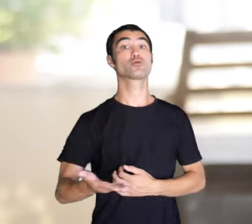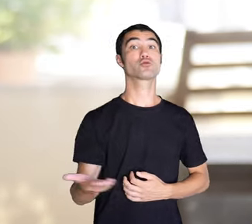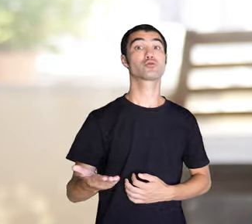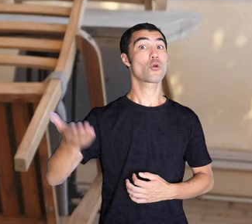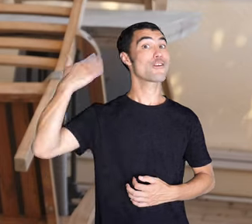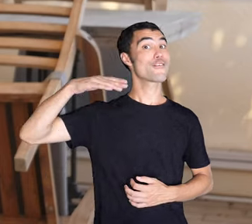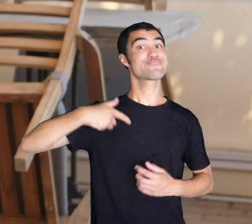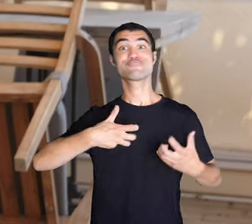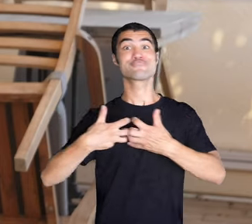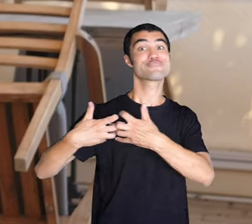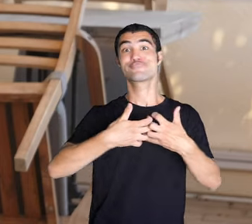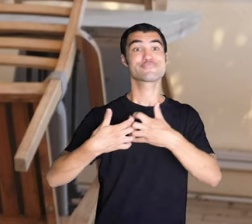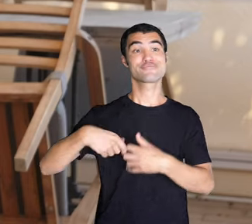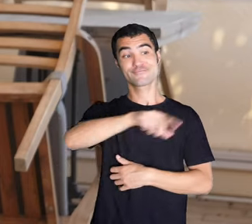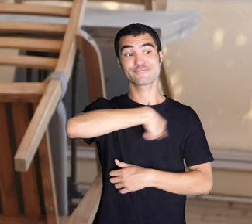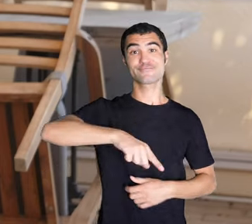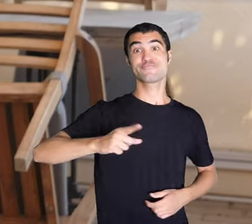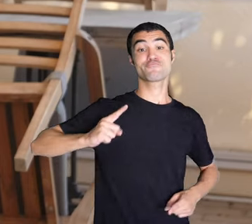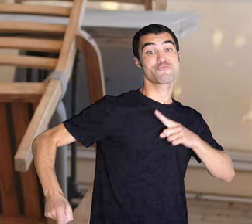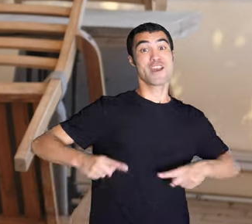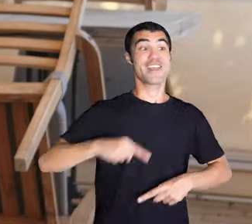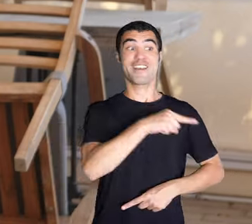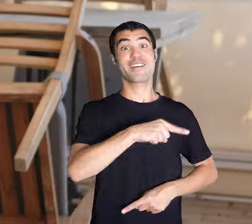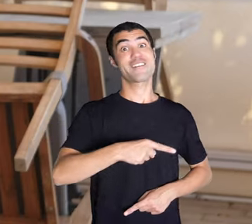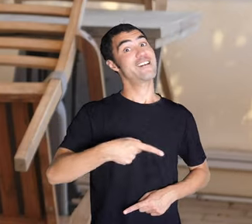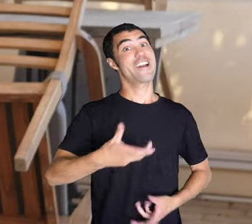anar a esport, que havia de guanyar.